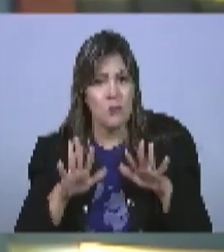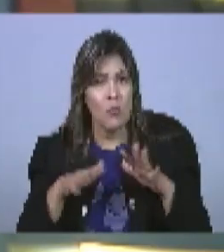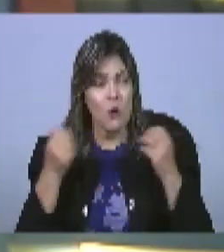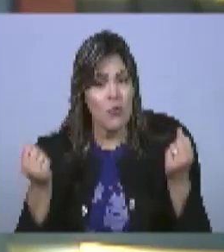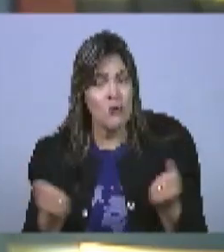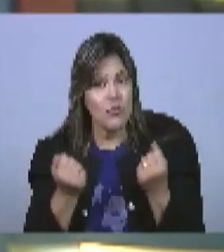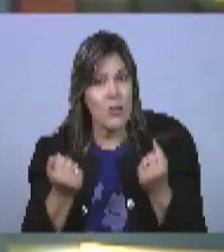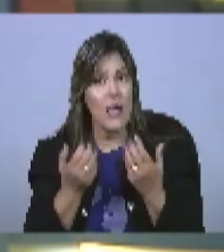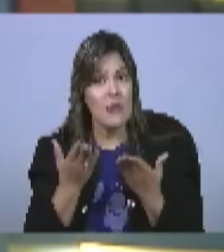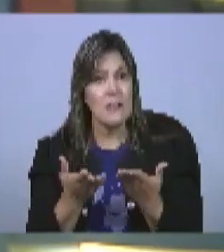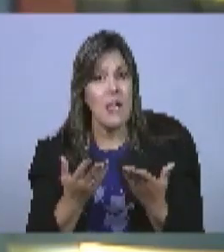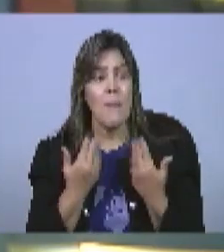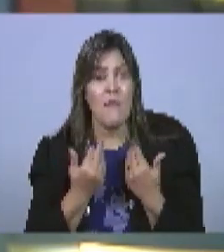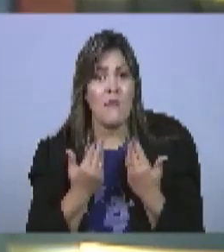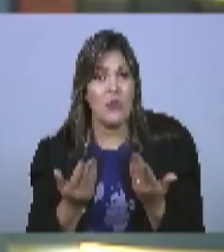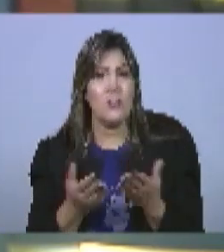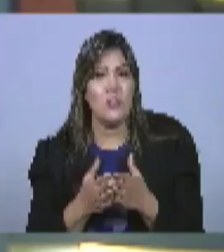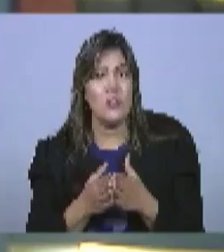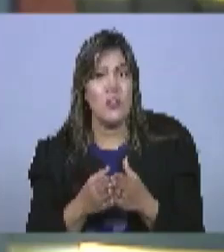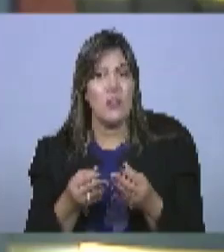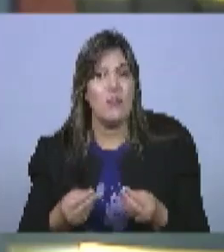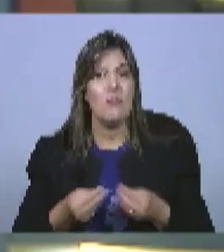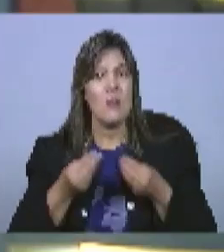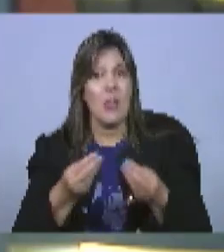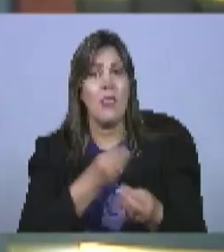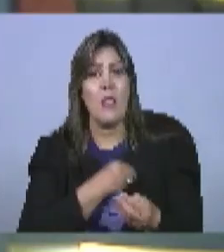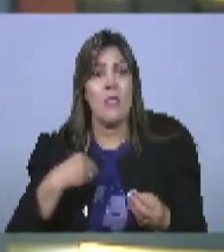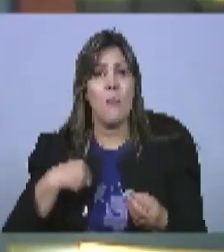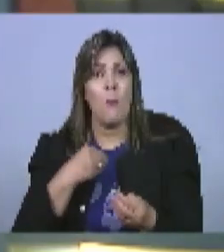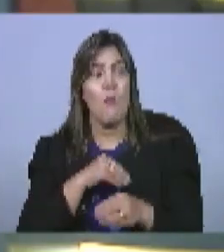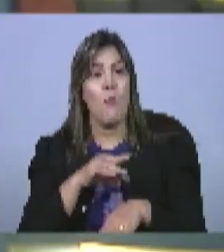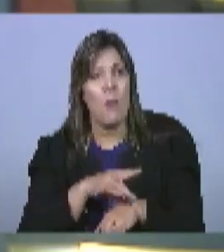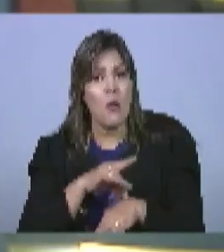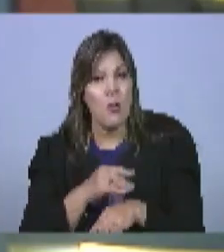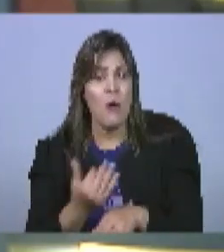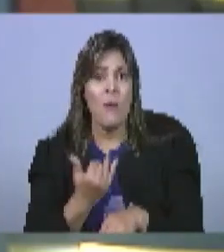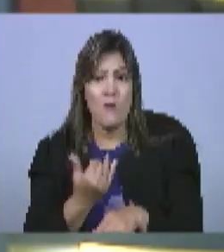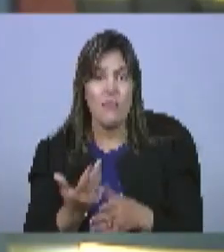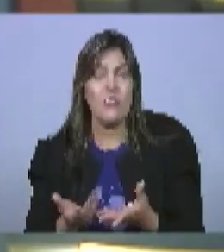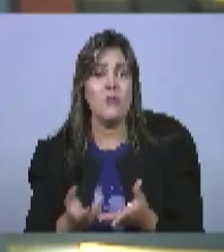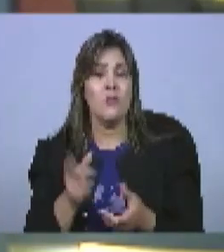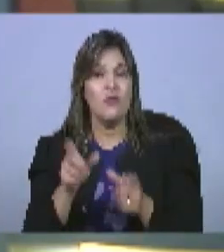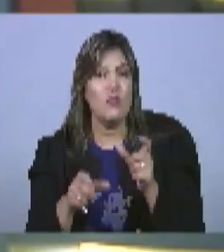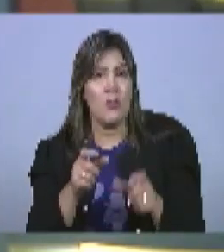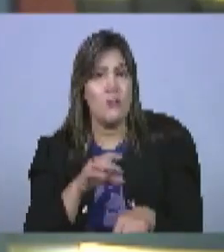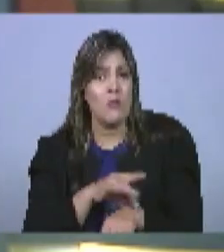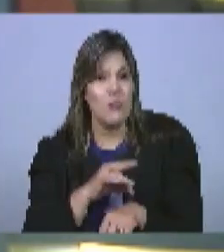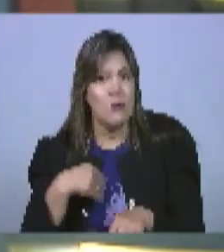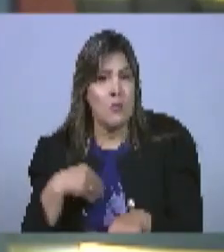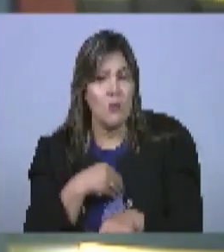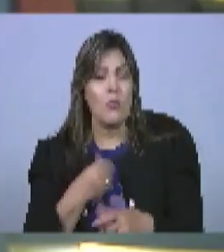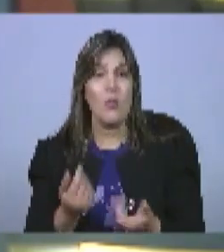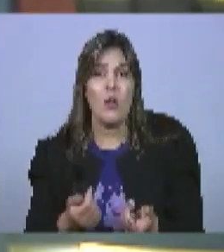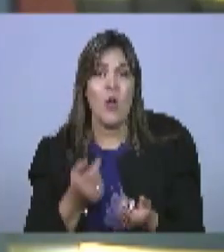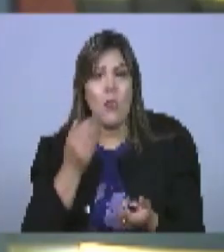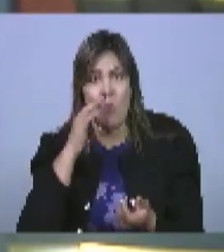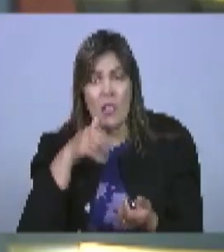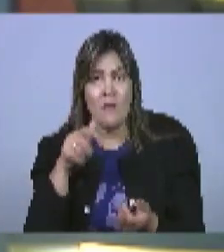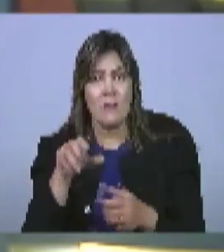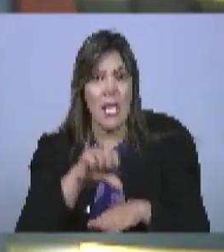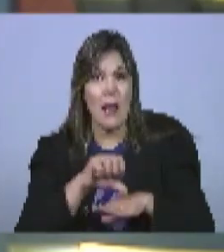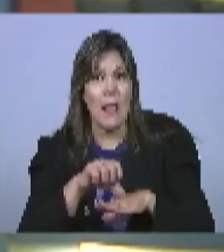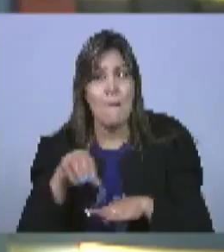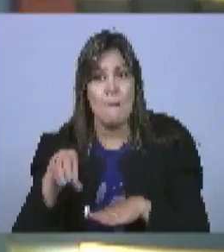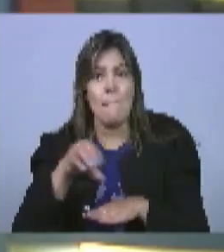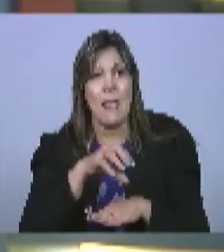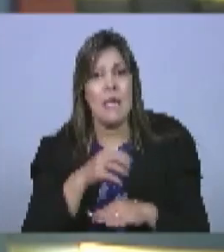فيش ا امدادات طبيه او او ما فيش اطقم طبيه او هي نفسها الاماكن